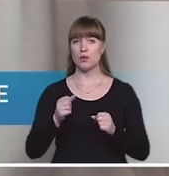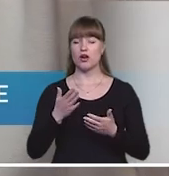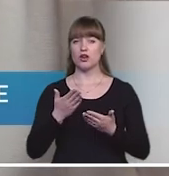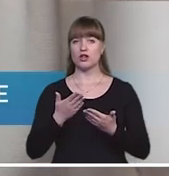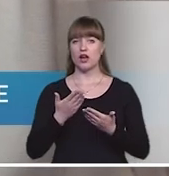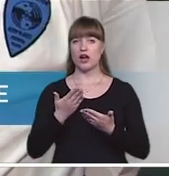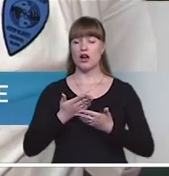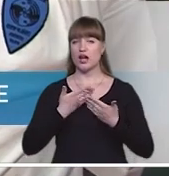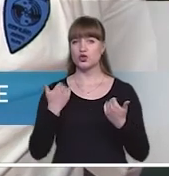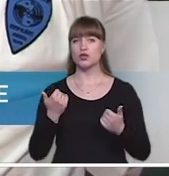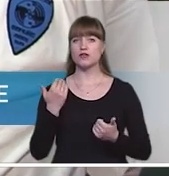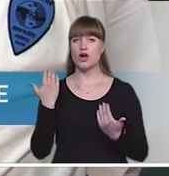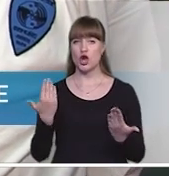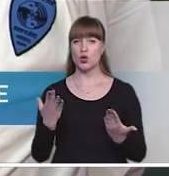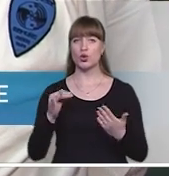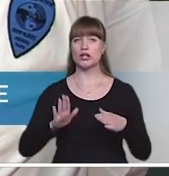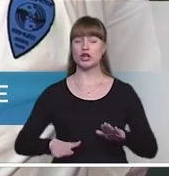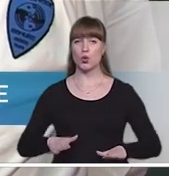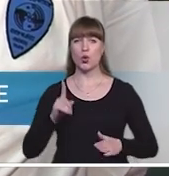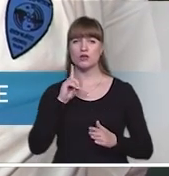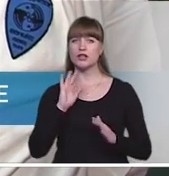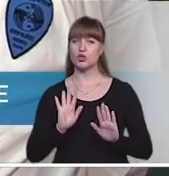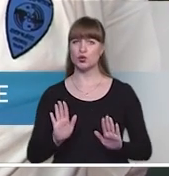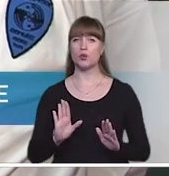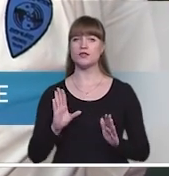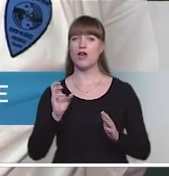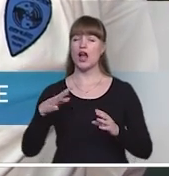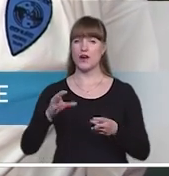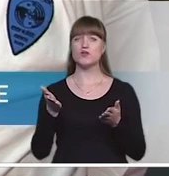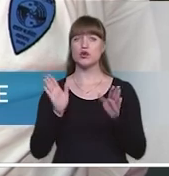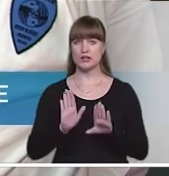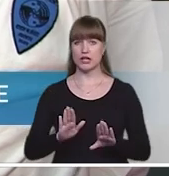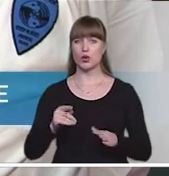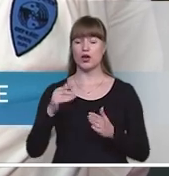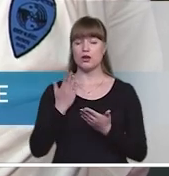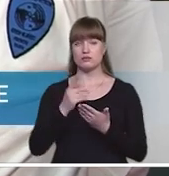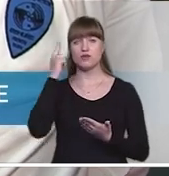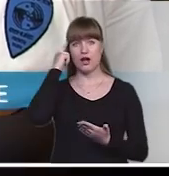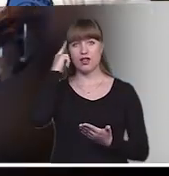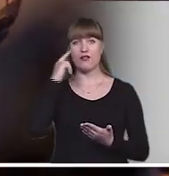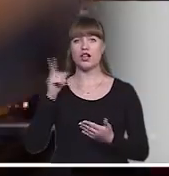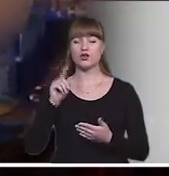Отсутствие рук и ног, если говорить про неудобства. А все остальное, все на той голове, чтобы